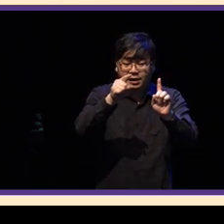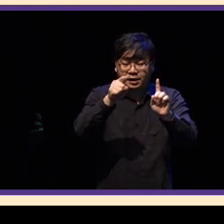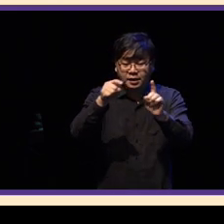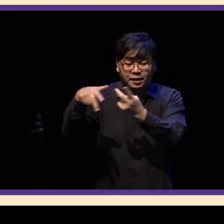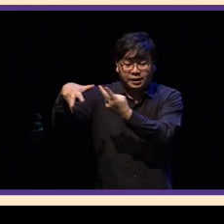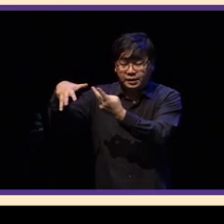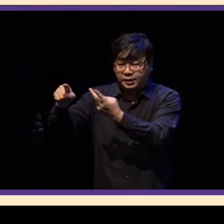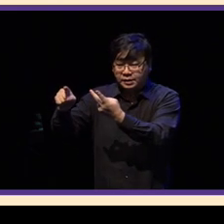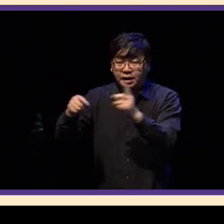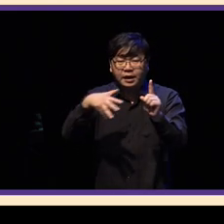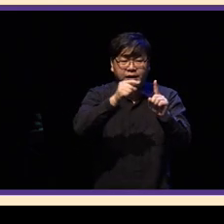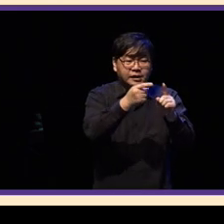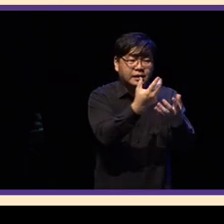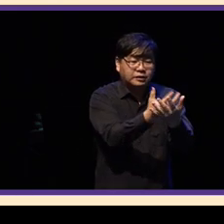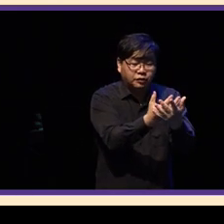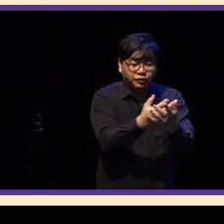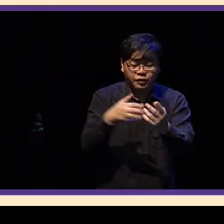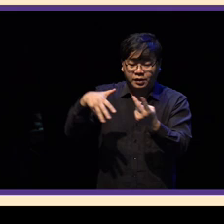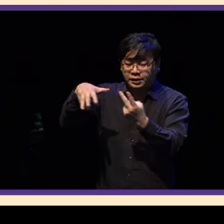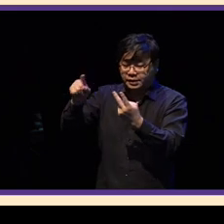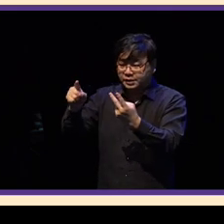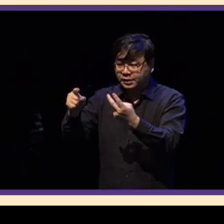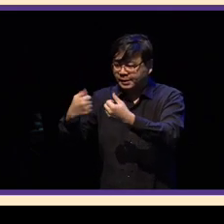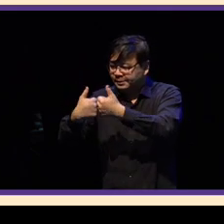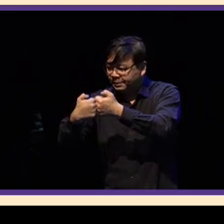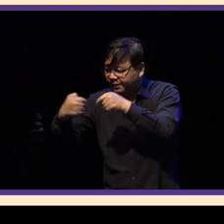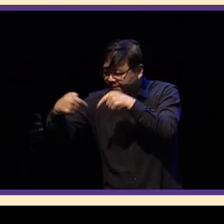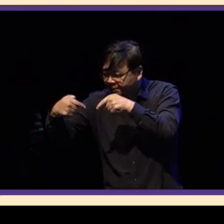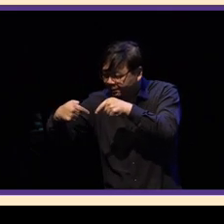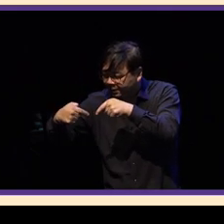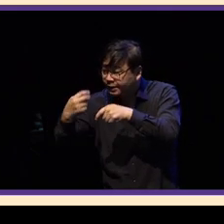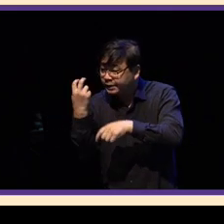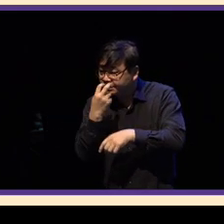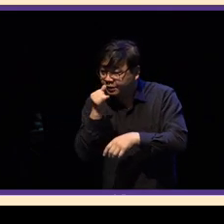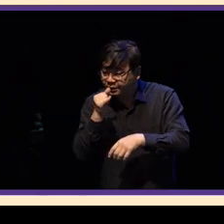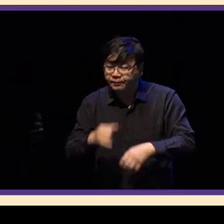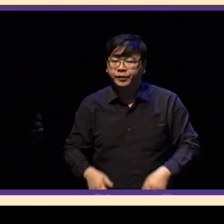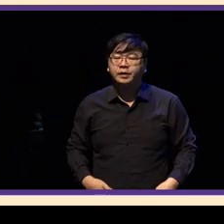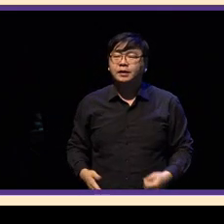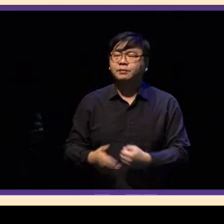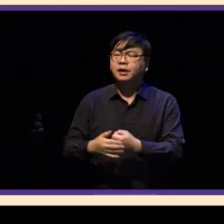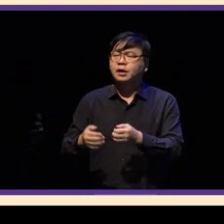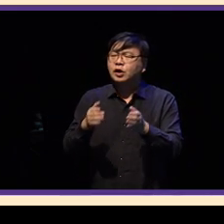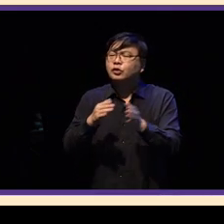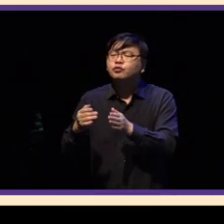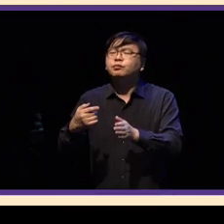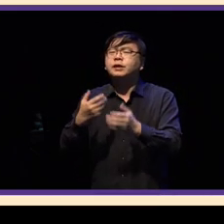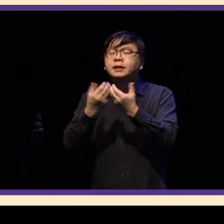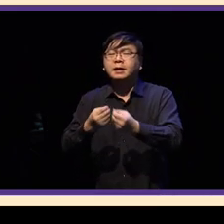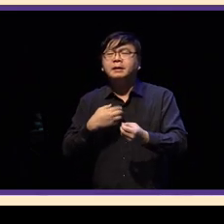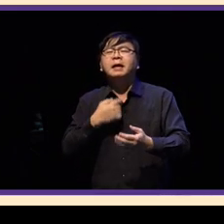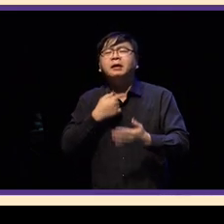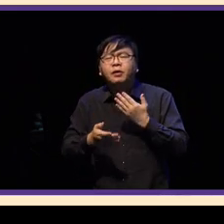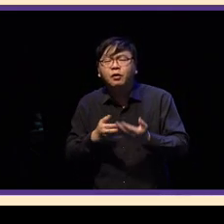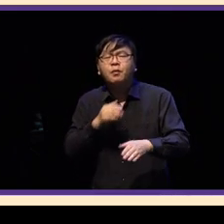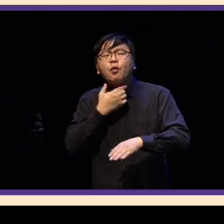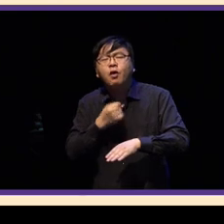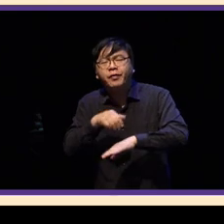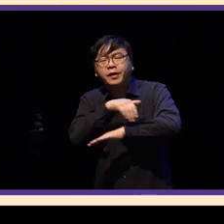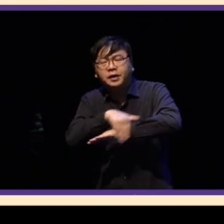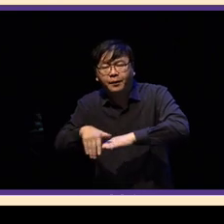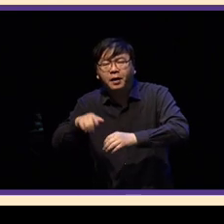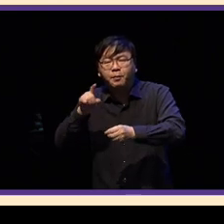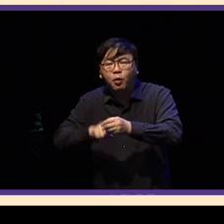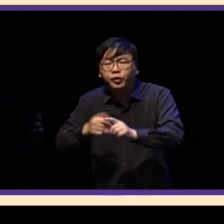거칠 계획입니다. 그래서 자유롭게 그동안 준비했던 말씀대로 좀 하실 수 있도록 준비하도록 하겠습니다. 심의